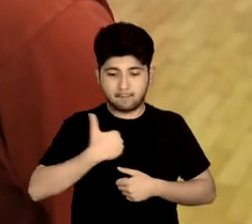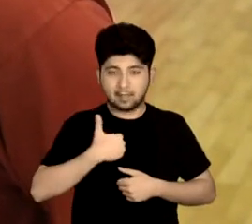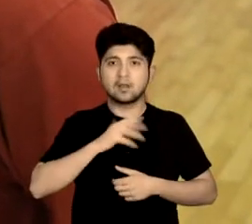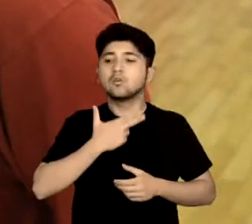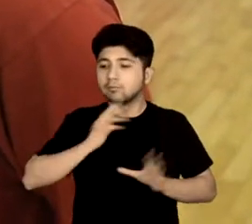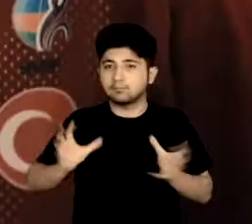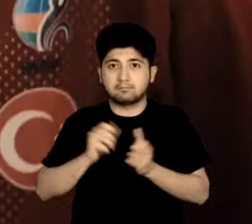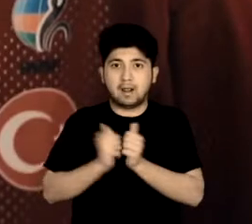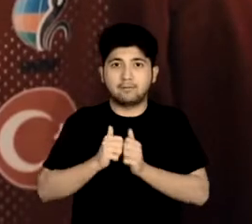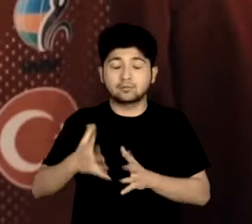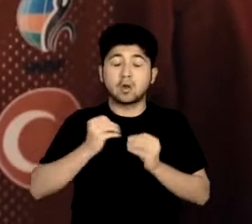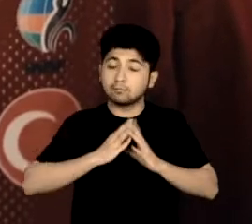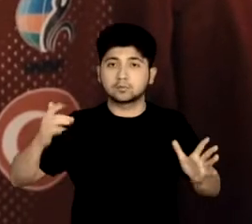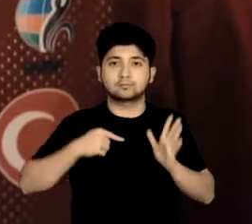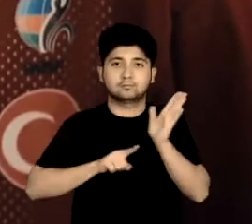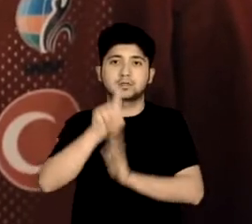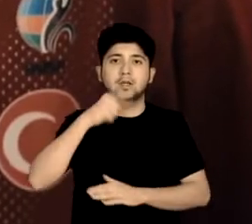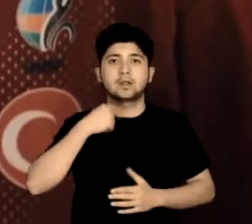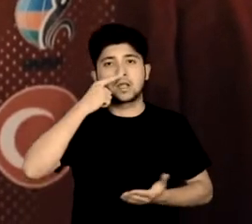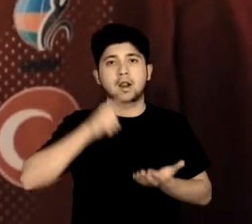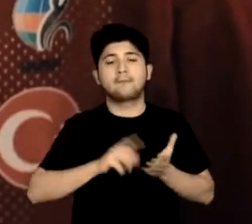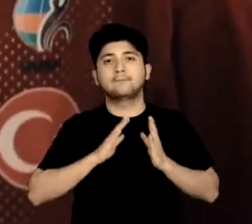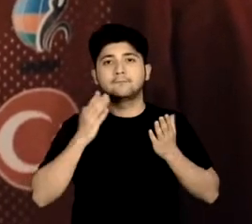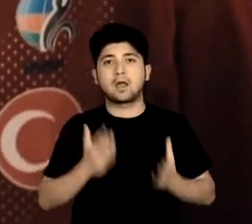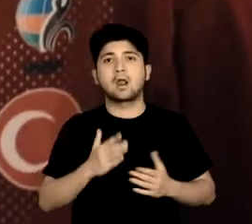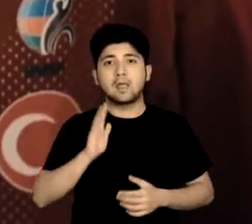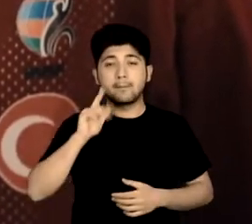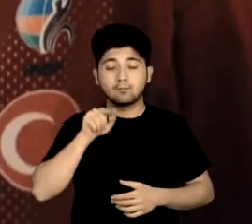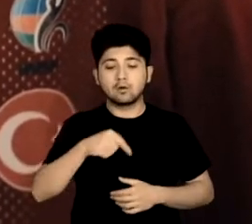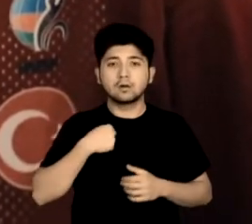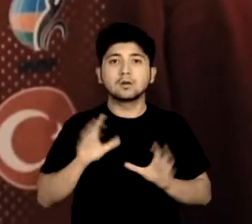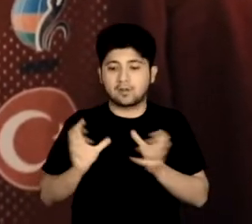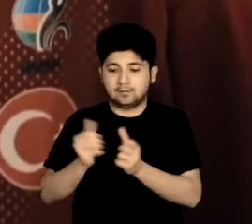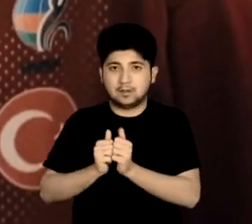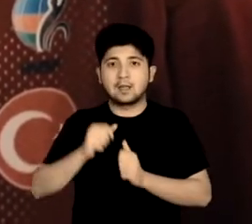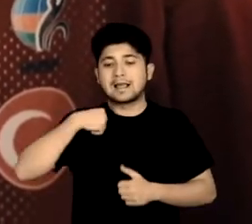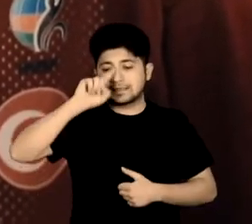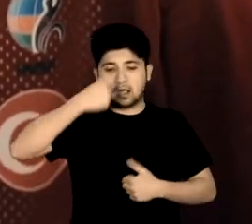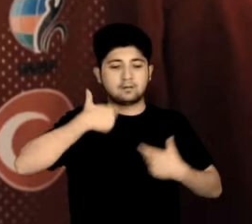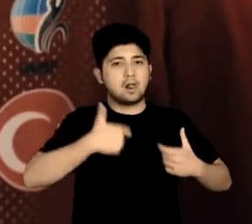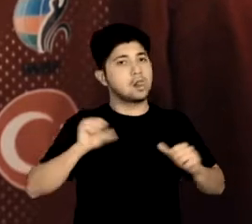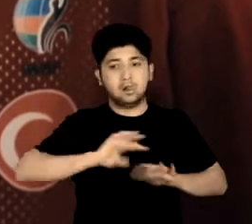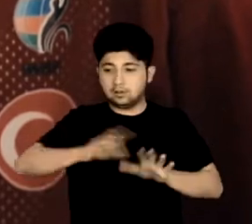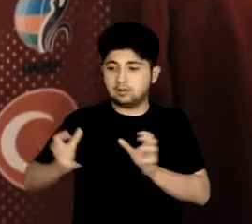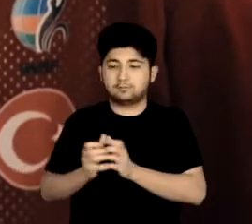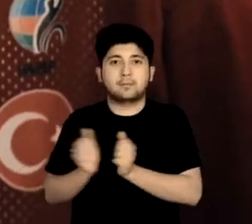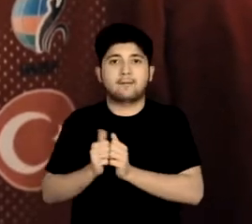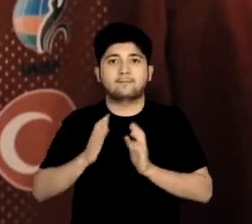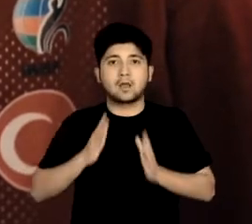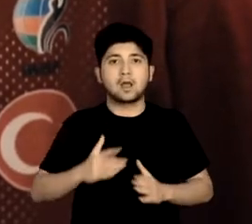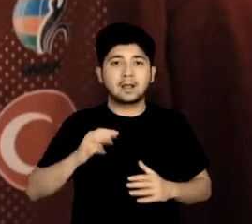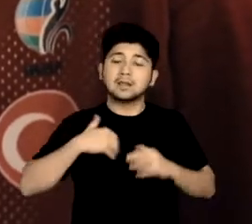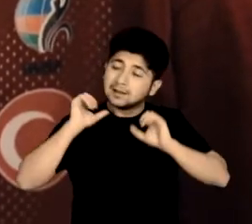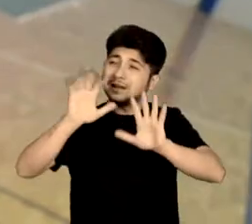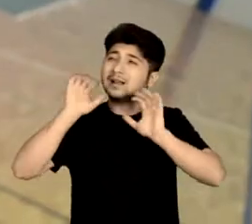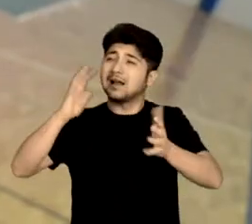ve takımımla beraber çok büyük şeyler başarmak istiyoruz. Tabii hani bu bir takımın oyunu olduğu için bireysel bir yere gelemiyorsunuz. Hani ne kadar sayı